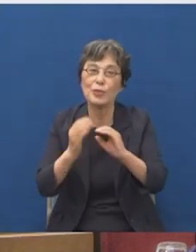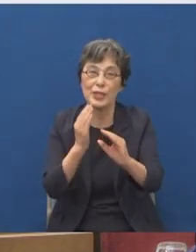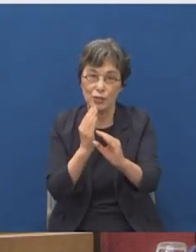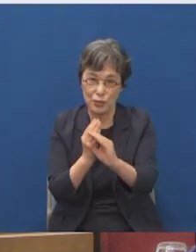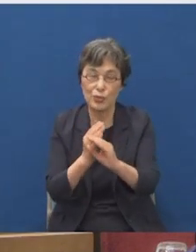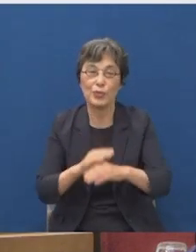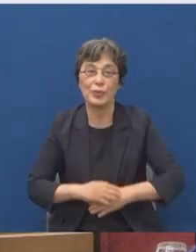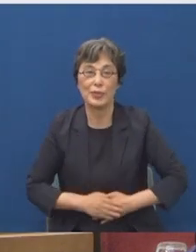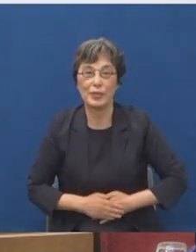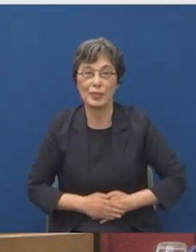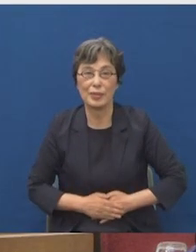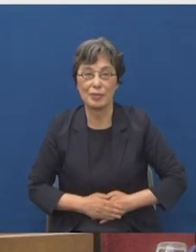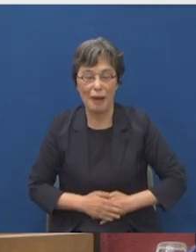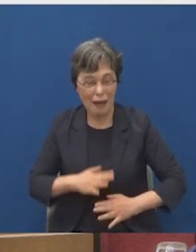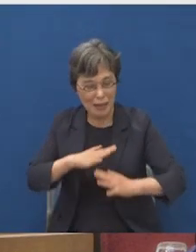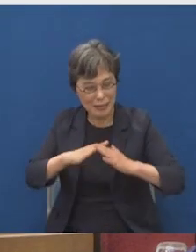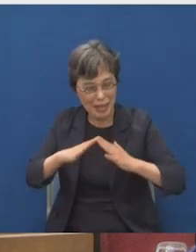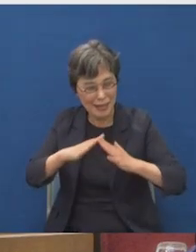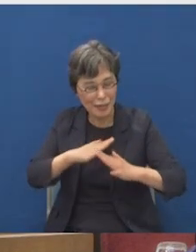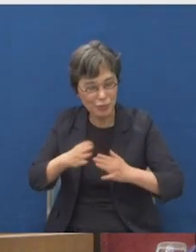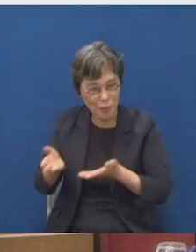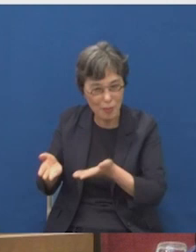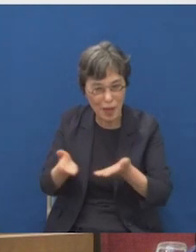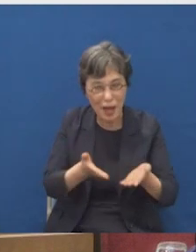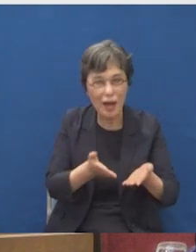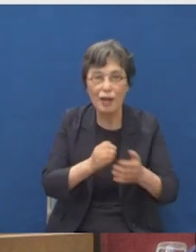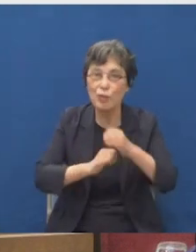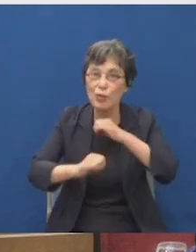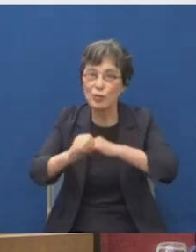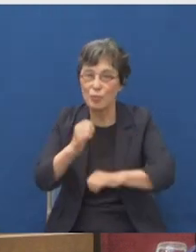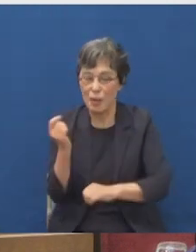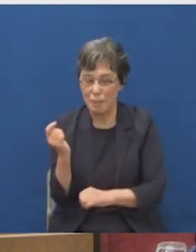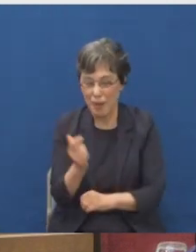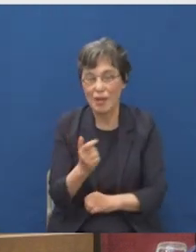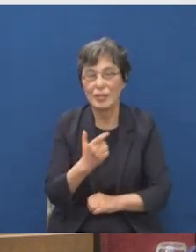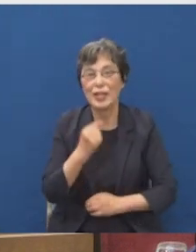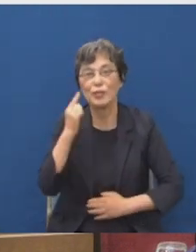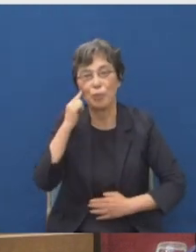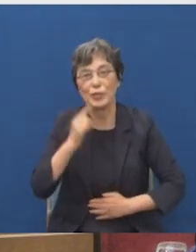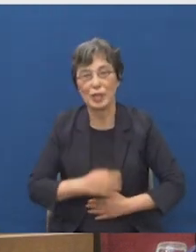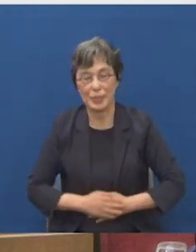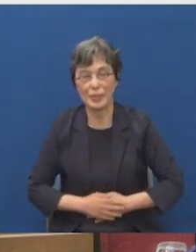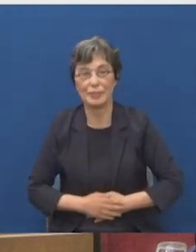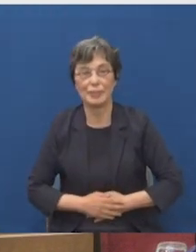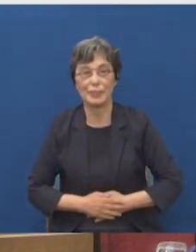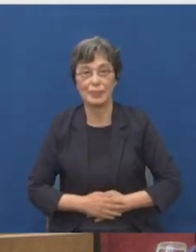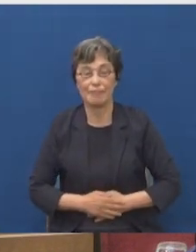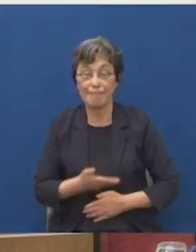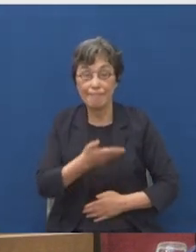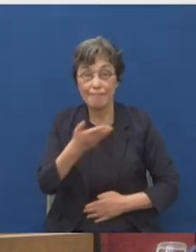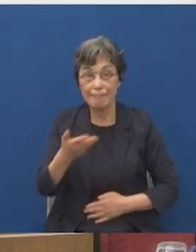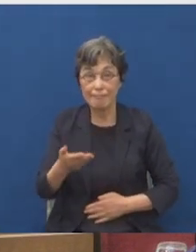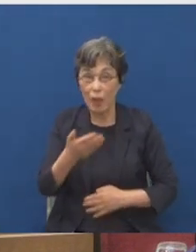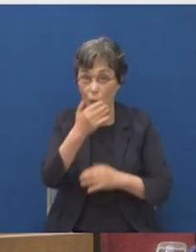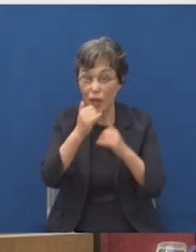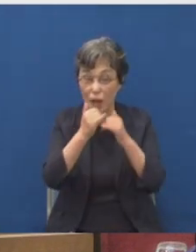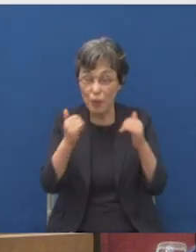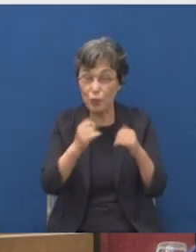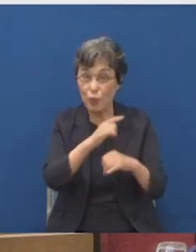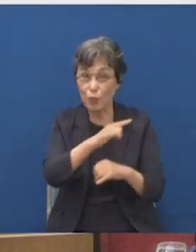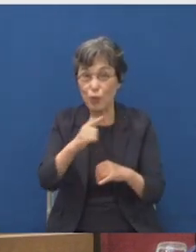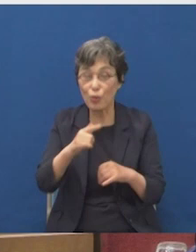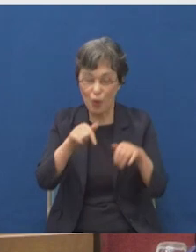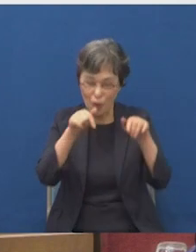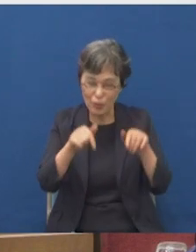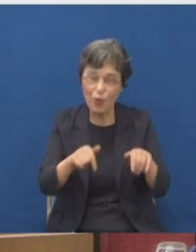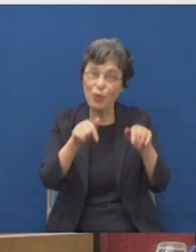であり、戦略的な企業立地に向け、取り組みを加速させてまいります。次に、若者等の京都